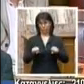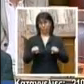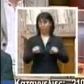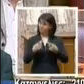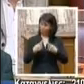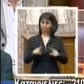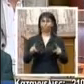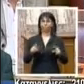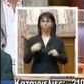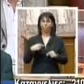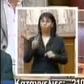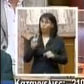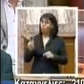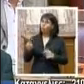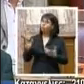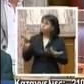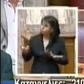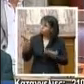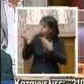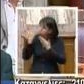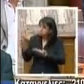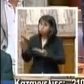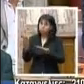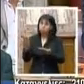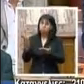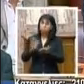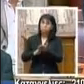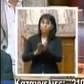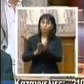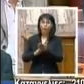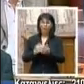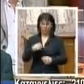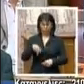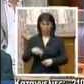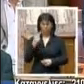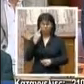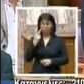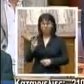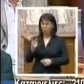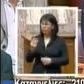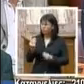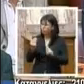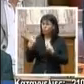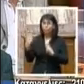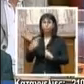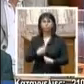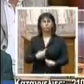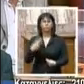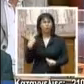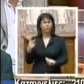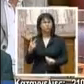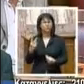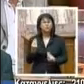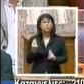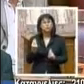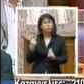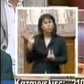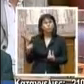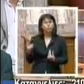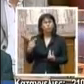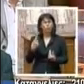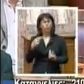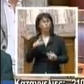πολλοί χαιρετήσαμε αυτή τη δήλωσή σας. Βλέπουμε όμως δυστυχώς ότι με τη στάση σας σήμερα, που ο κόσμος είναι